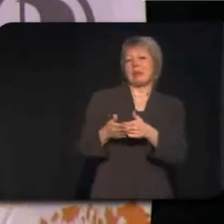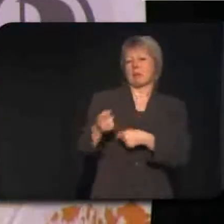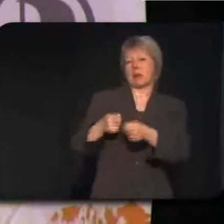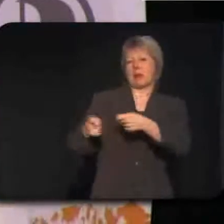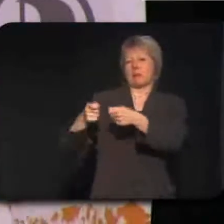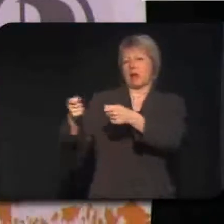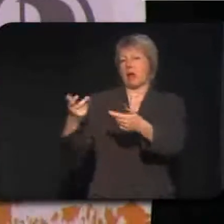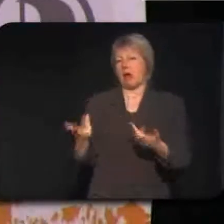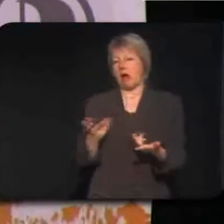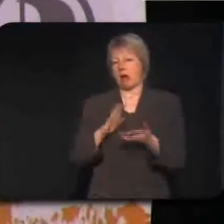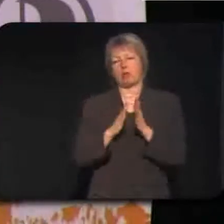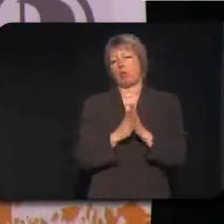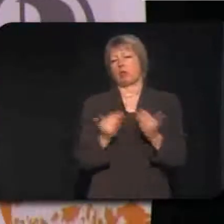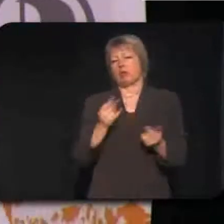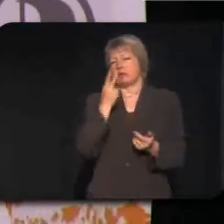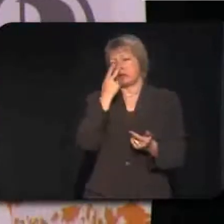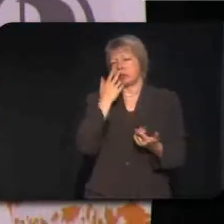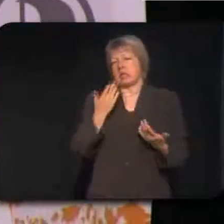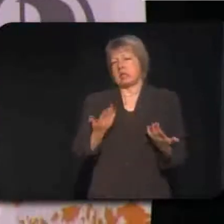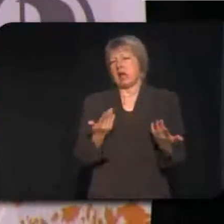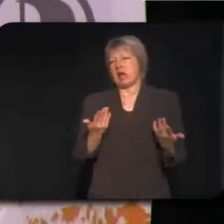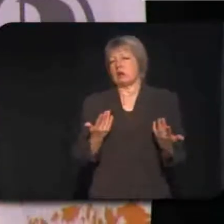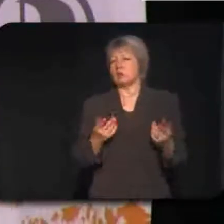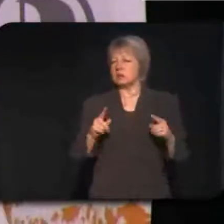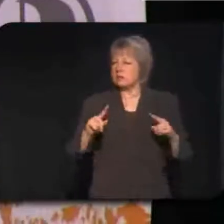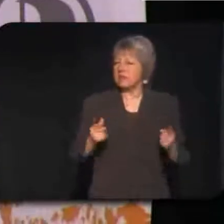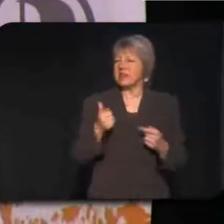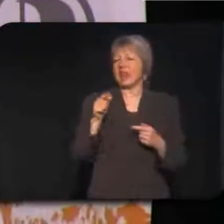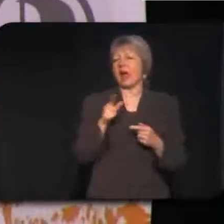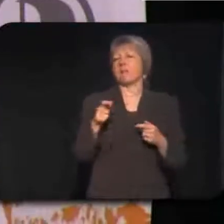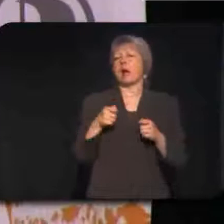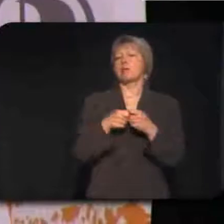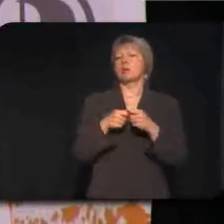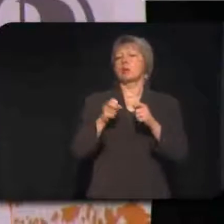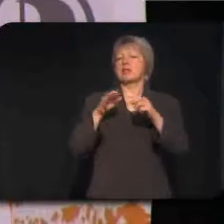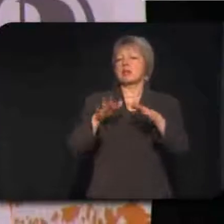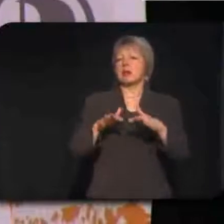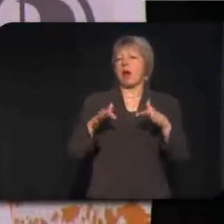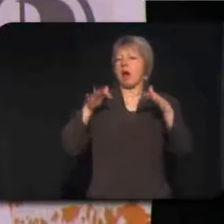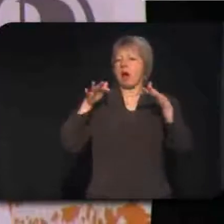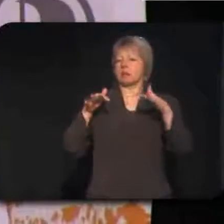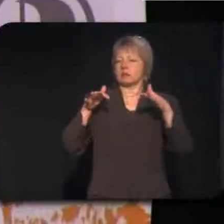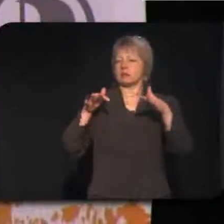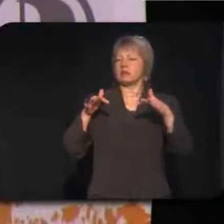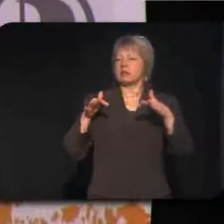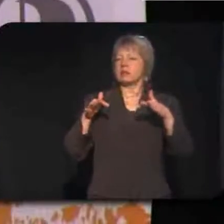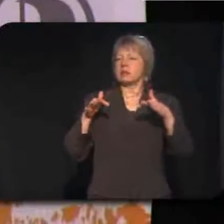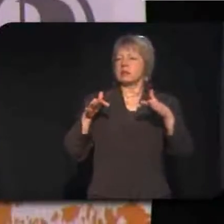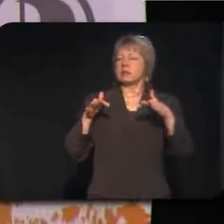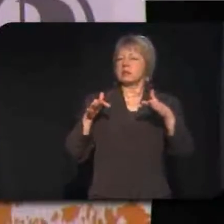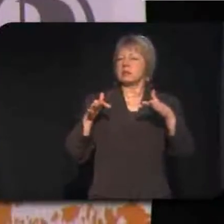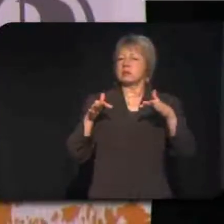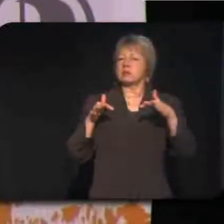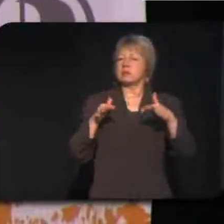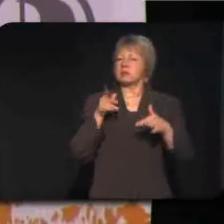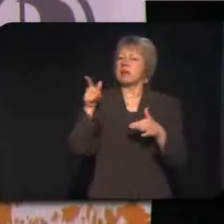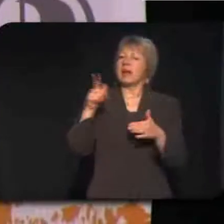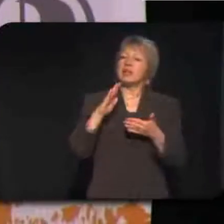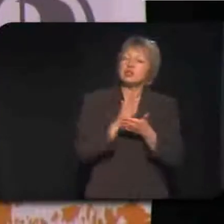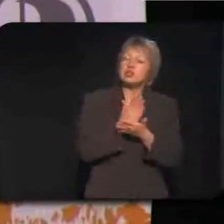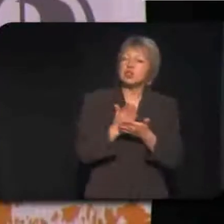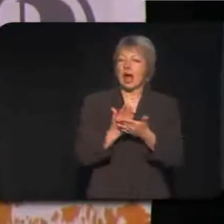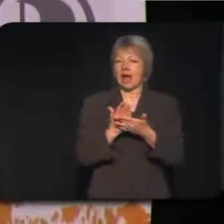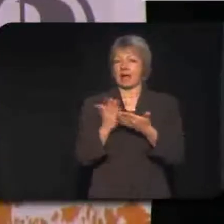erklären dass sie wieder einmal einer schädlichen Entscheidung im Bundesrat zu bestandsdatenauskunft der Bundesrat über die Bundesländer mit